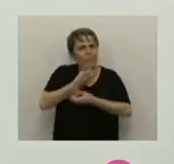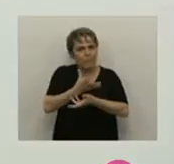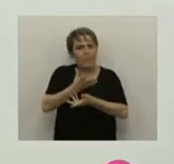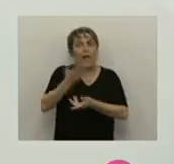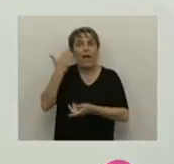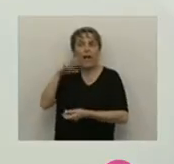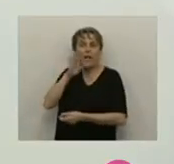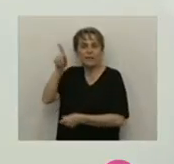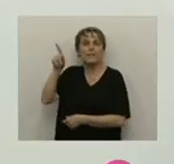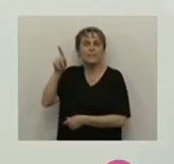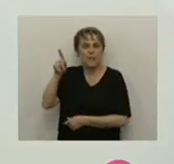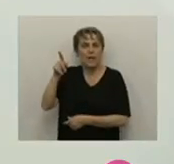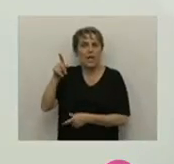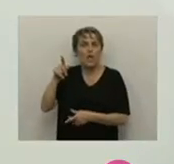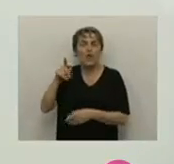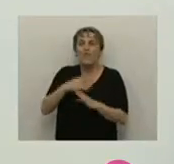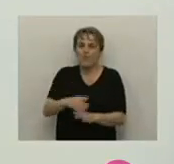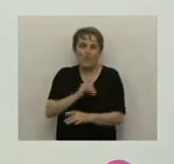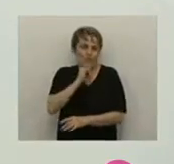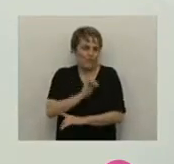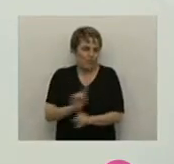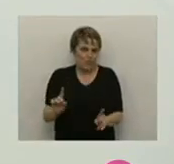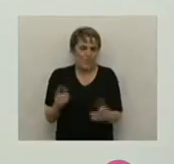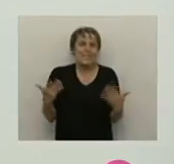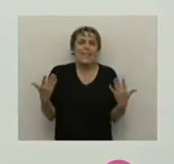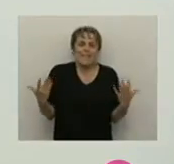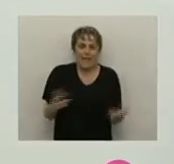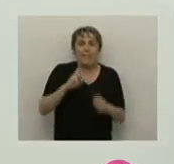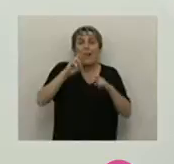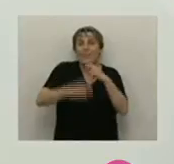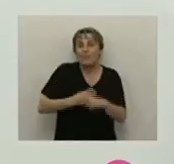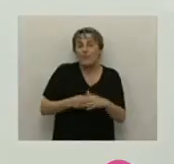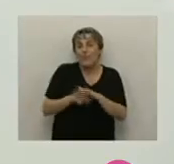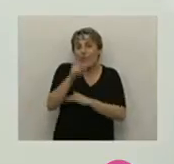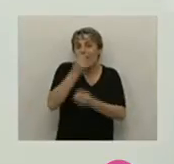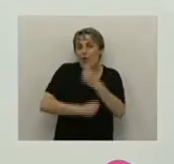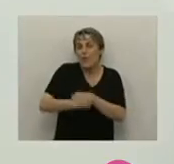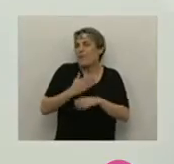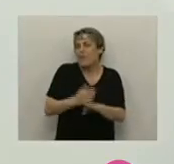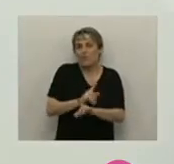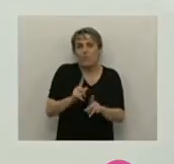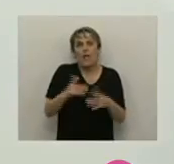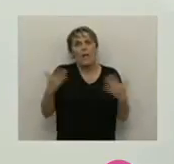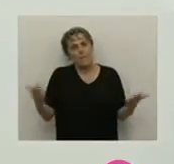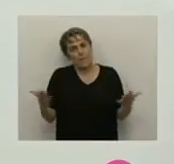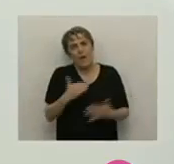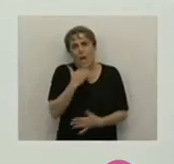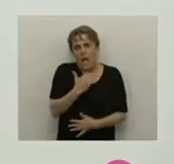plantejat allà. No és suficient en absolut per assumir la reconstrucció econòmica que necessita la nostra